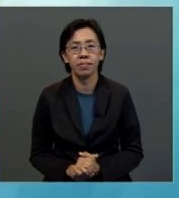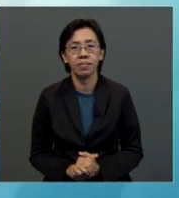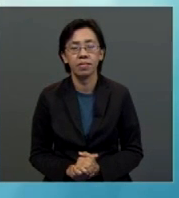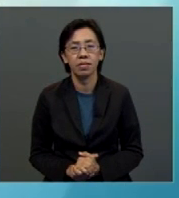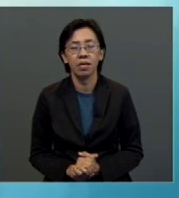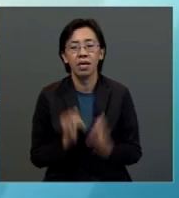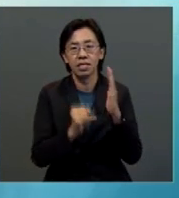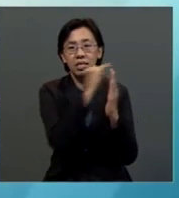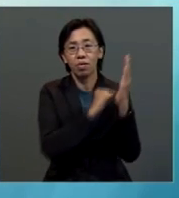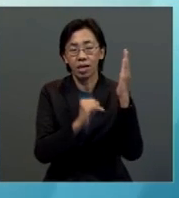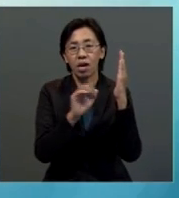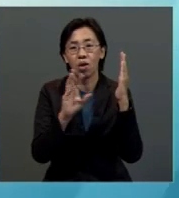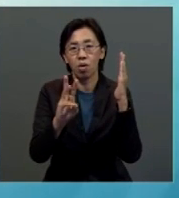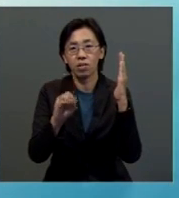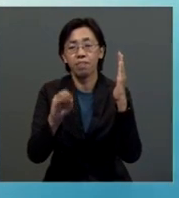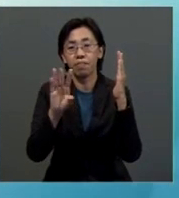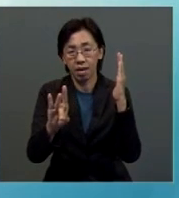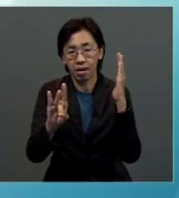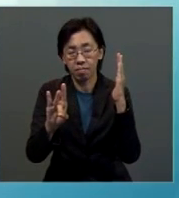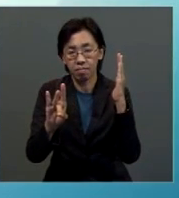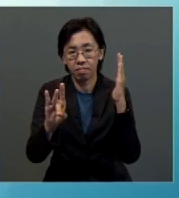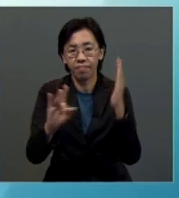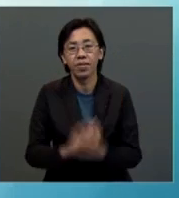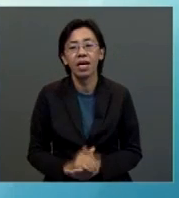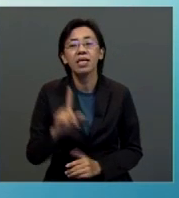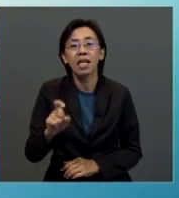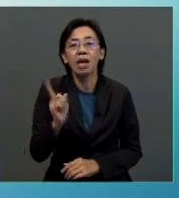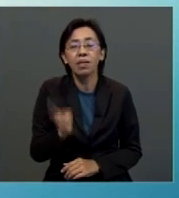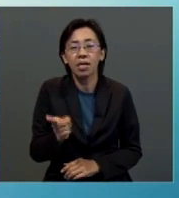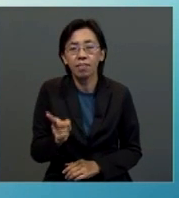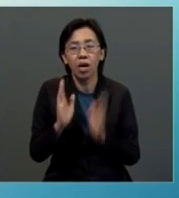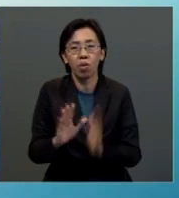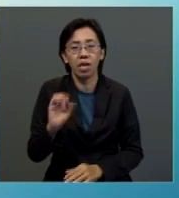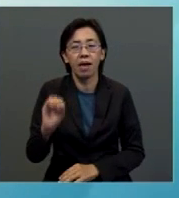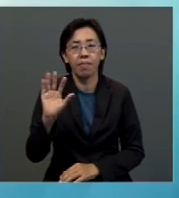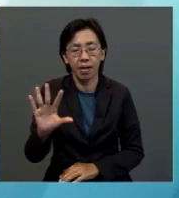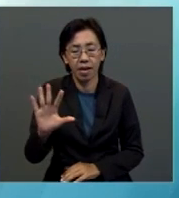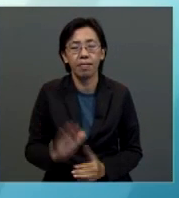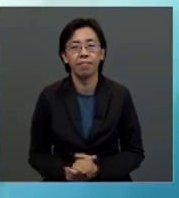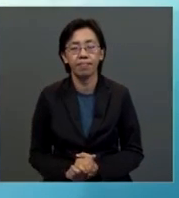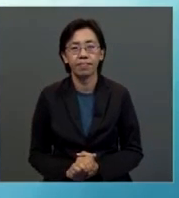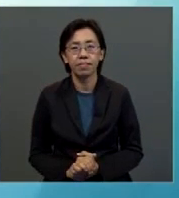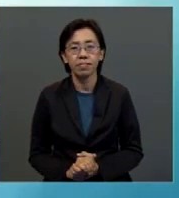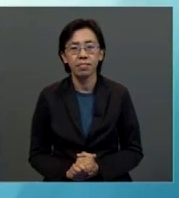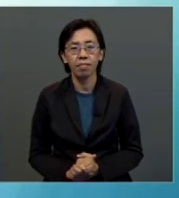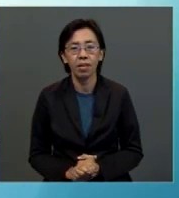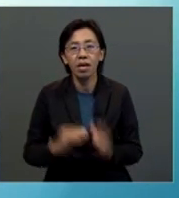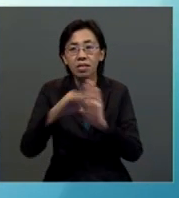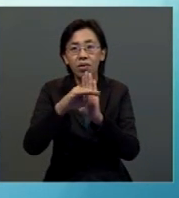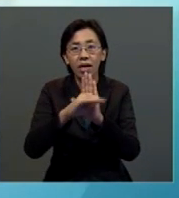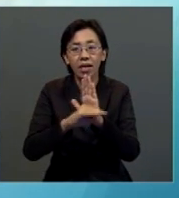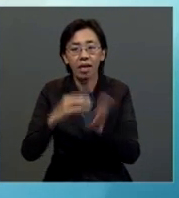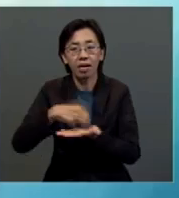68จังหวัดนะครับตอนนี้เสียชีวิตตัวเลขเดิมนะครับ55ไปดูนะครับในรายละเอียดของ